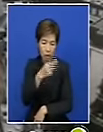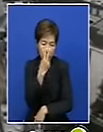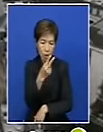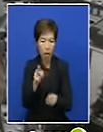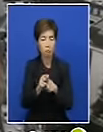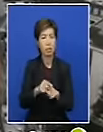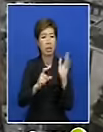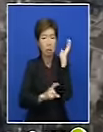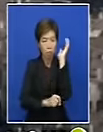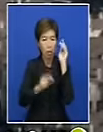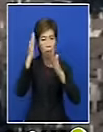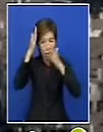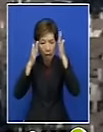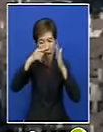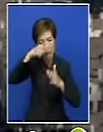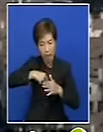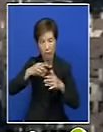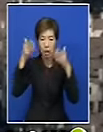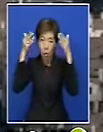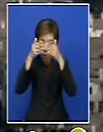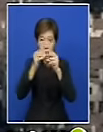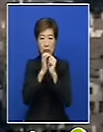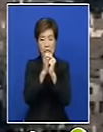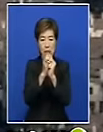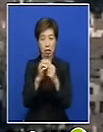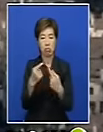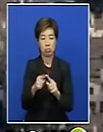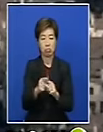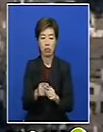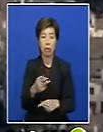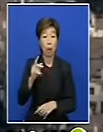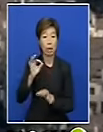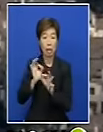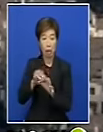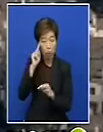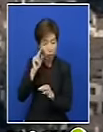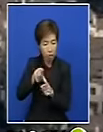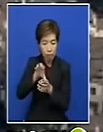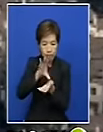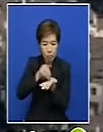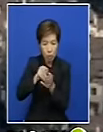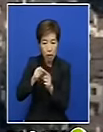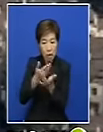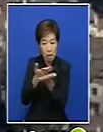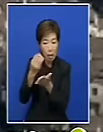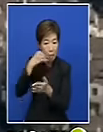ไทยอินโดนีเซียและจีนแต่ธนาคารปฏิเสธที่จะเปิดเผยข้อมูลเกี่ยวกับการซื้ออสังหาริมทรั